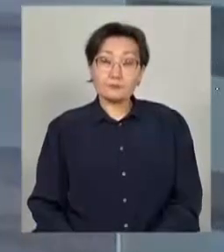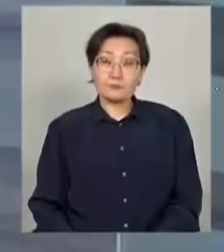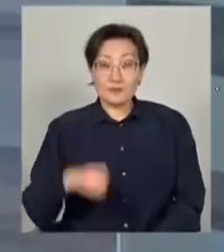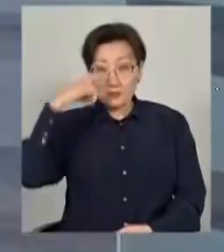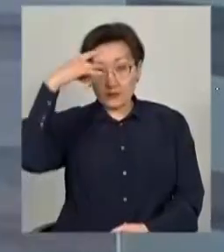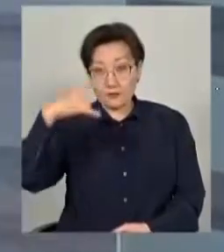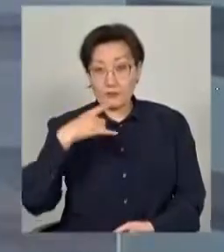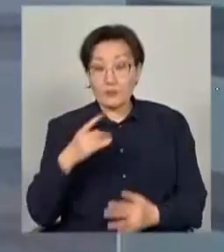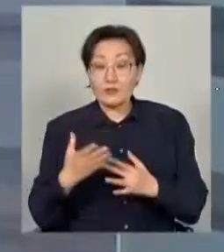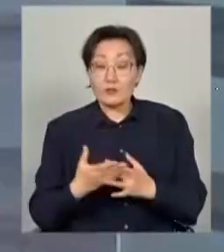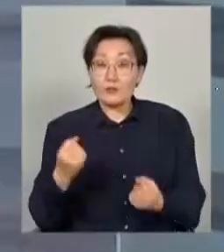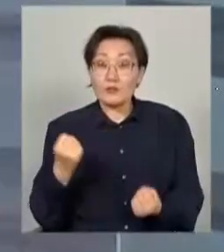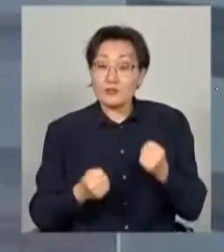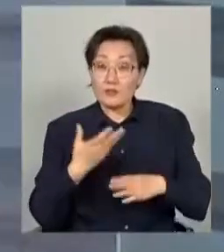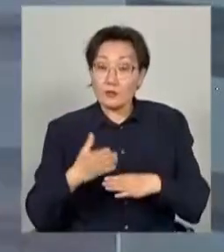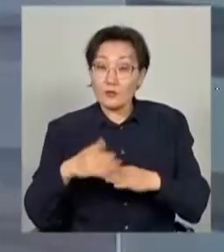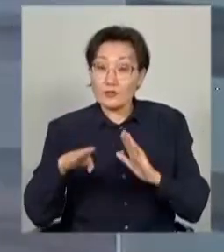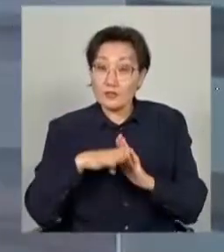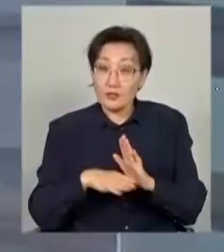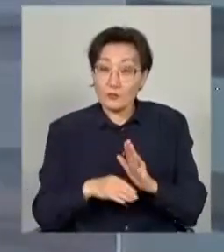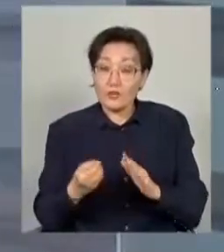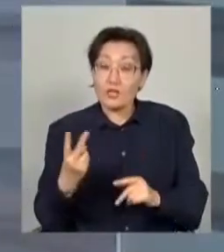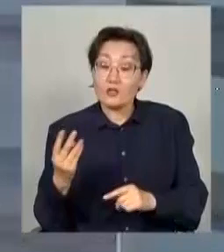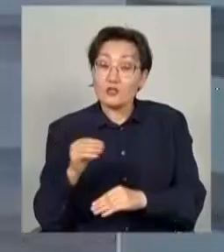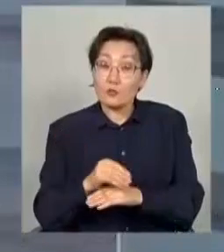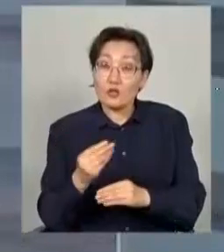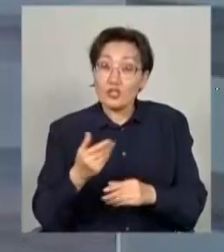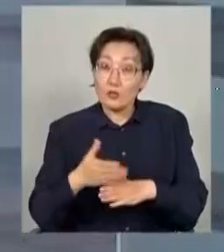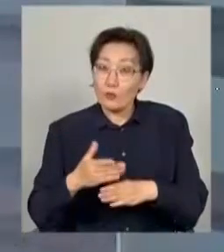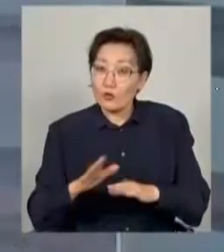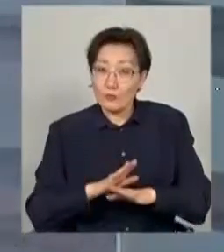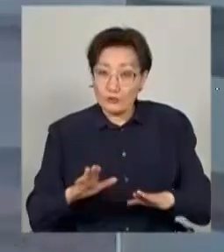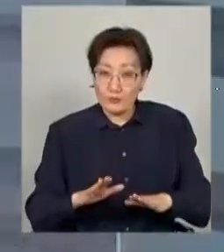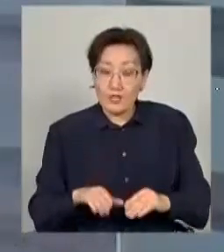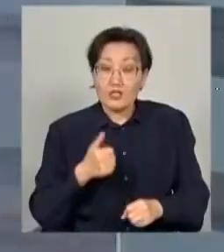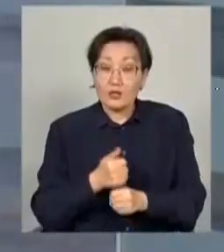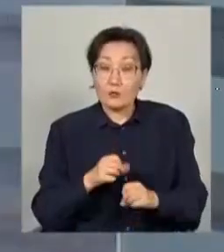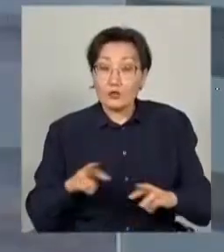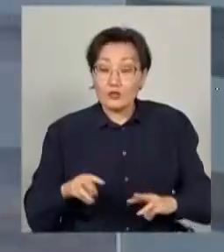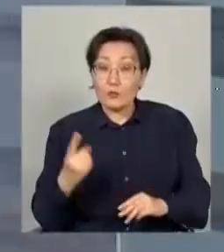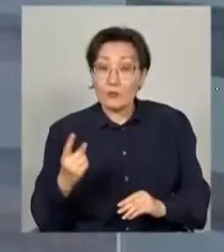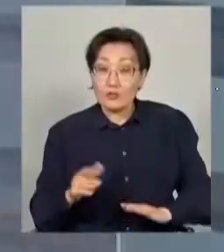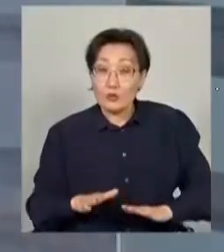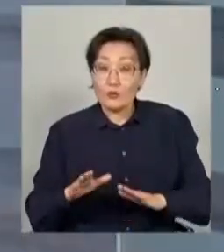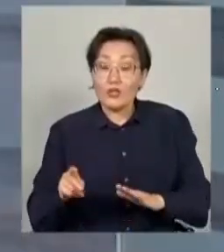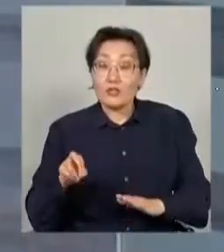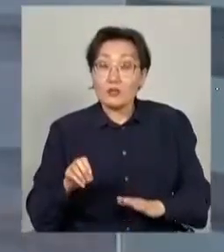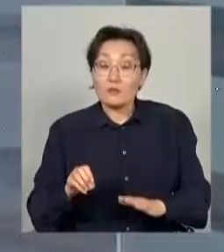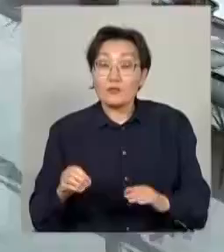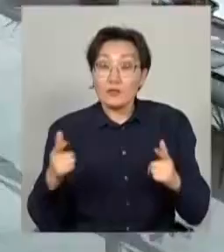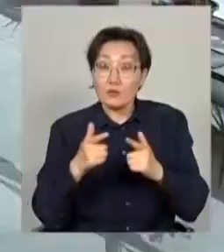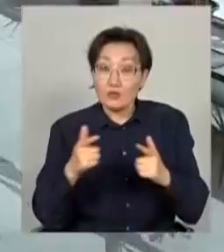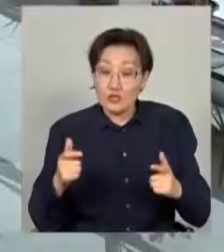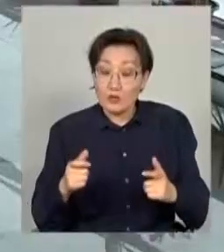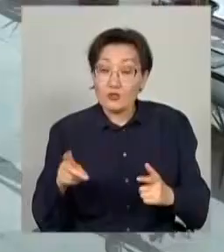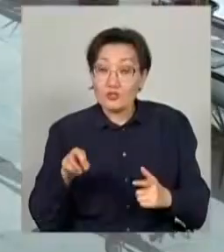Елімізде жеңілдетілген автонесие бағдарламасына тағы қосымша қаражат бөлінбейді. Бұл туралы премьер-министрдің бірінші орынбасары мәлімдеді. Роман